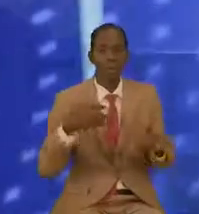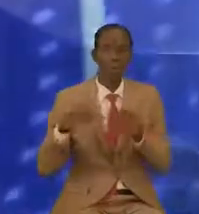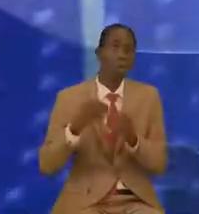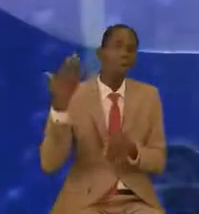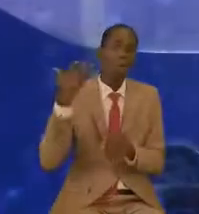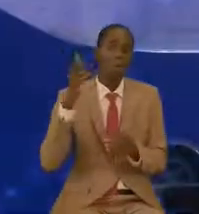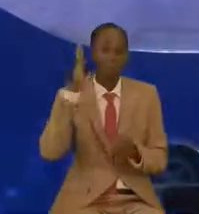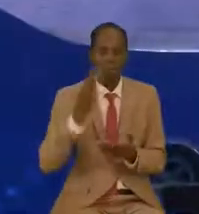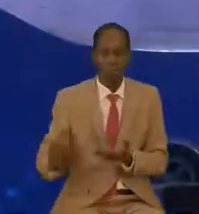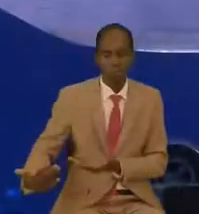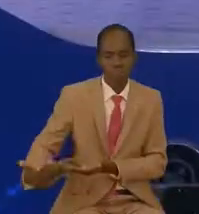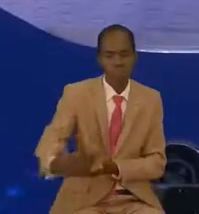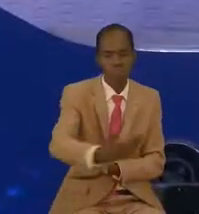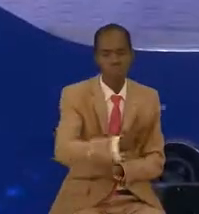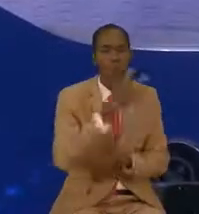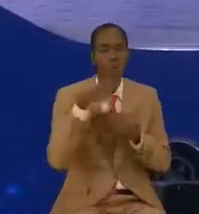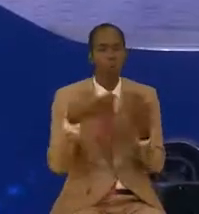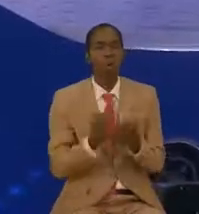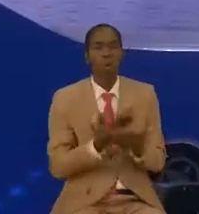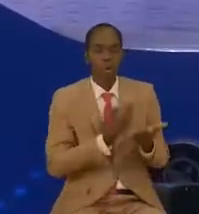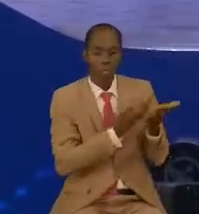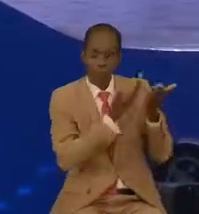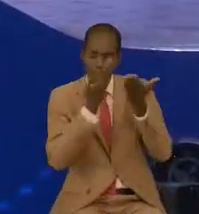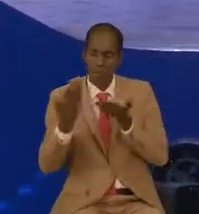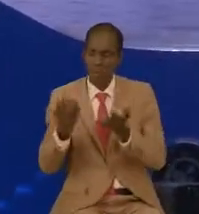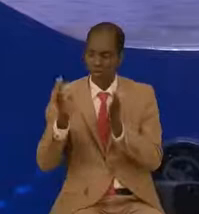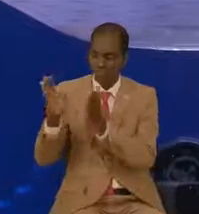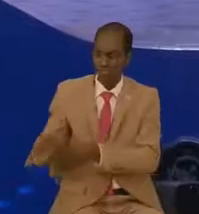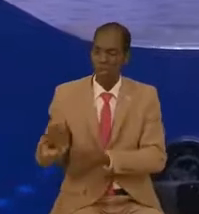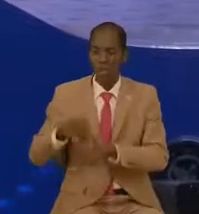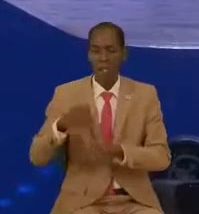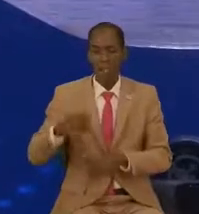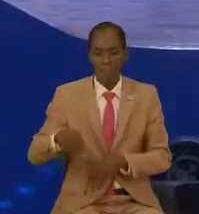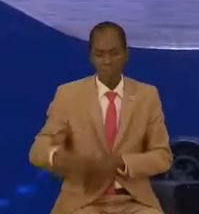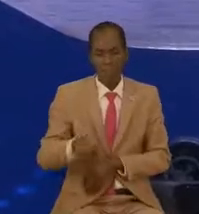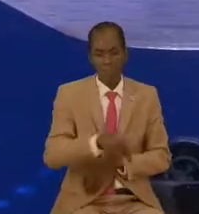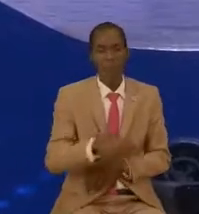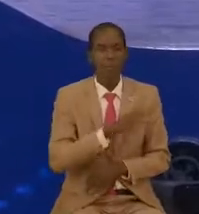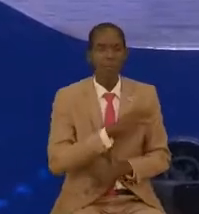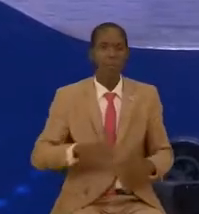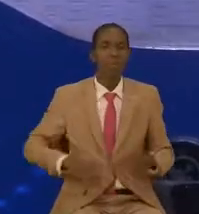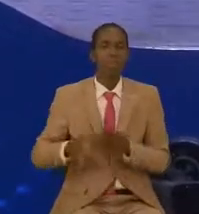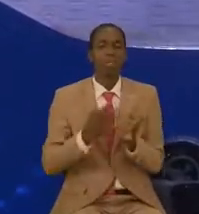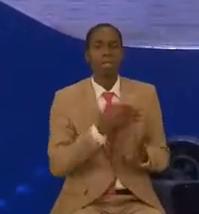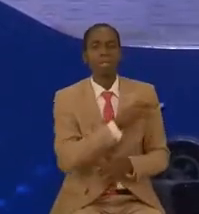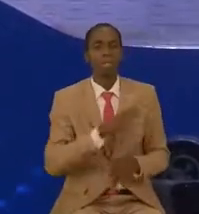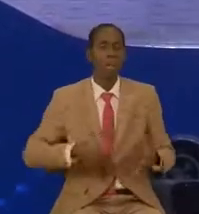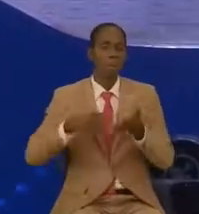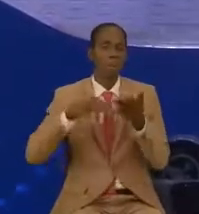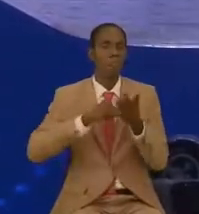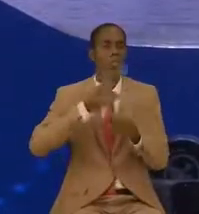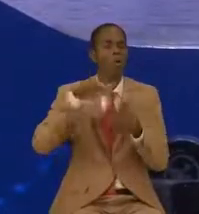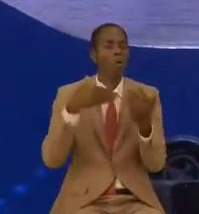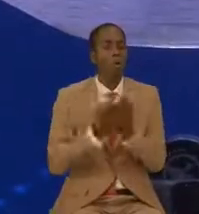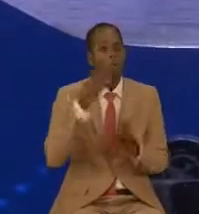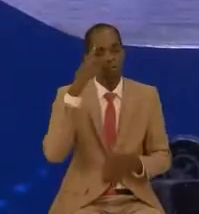ramassez tout. Vous venez déposer cela aux pieds de Jésus et Christ a tout payé pour vous.